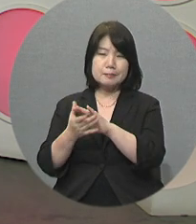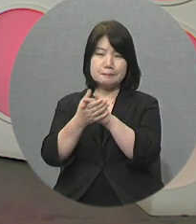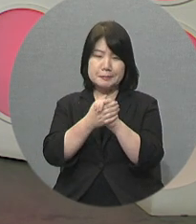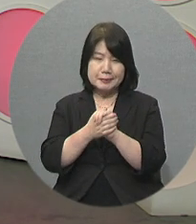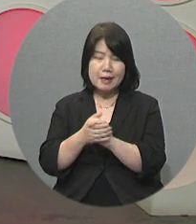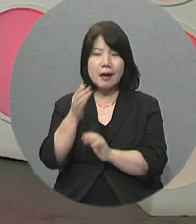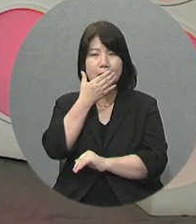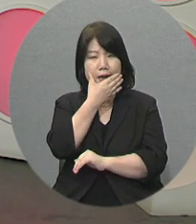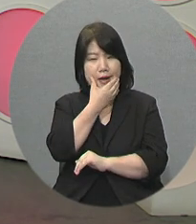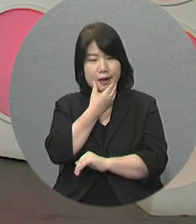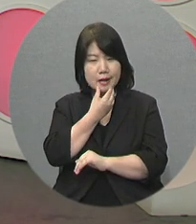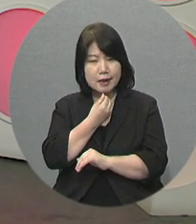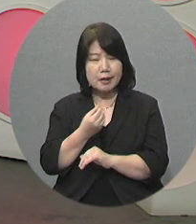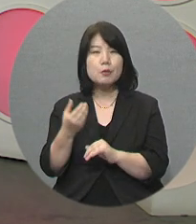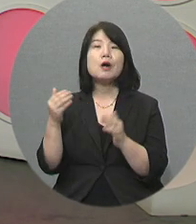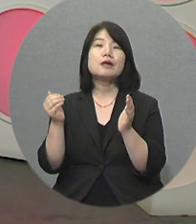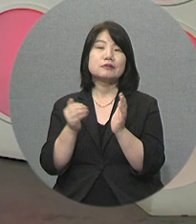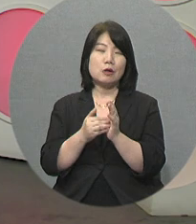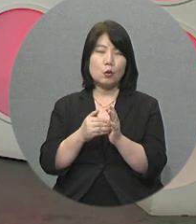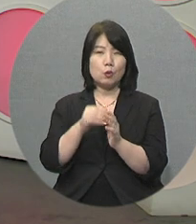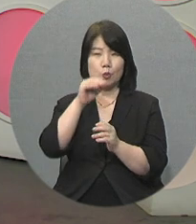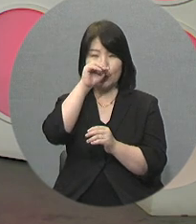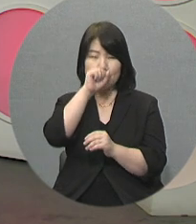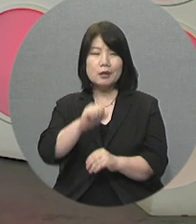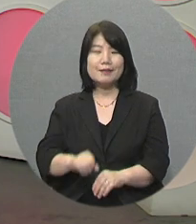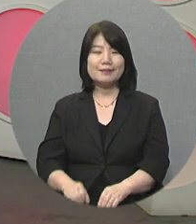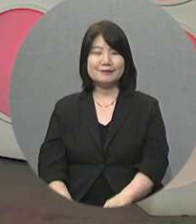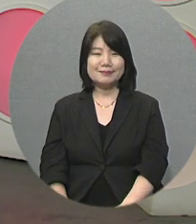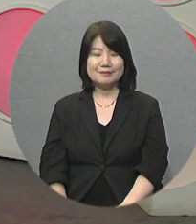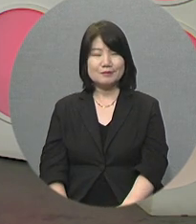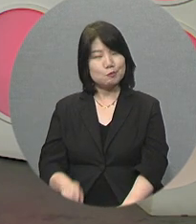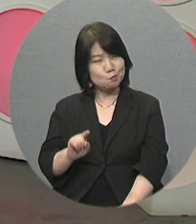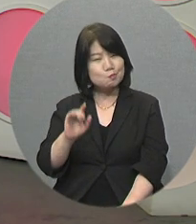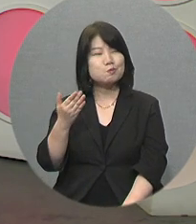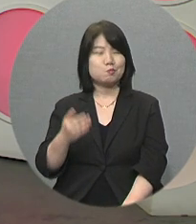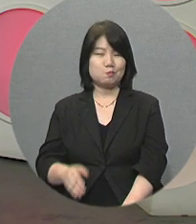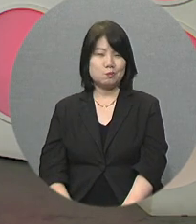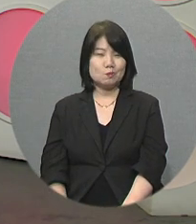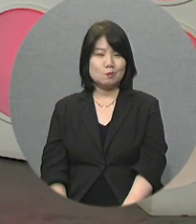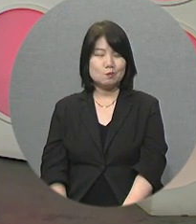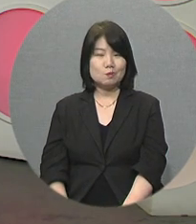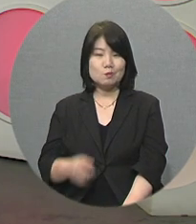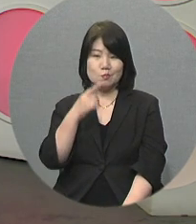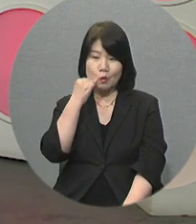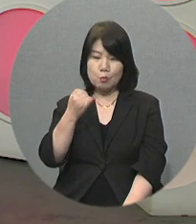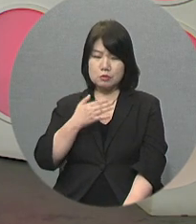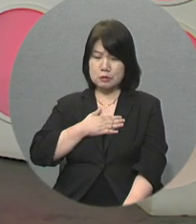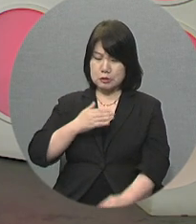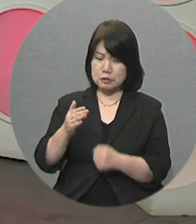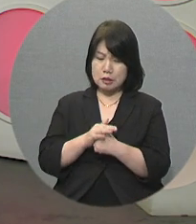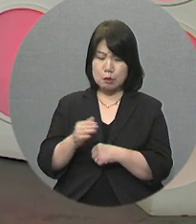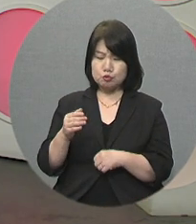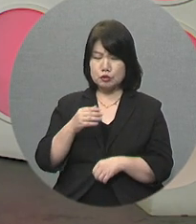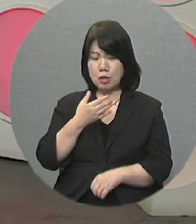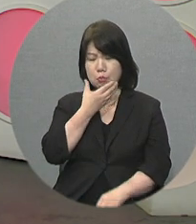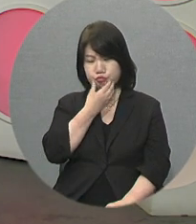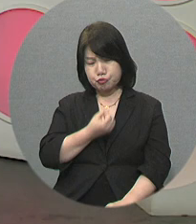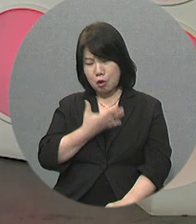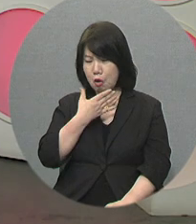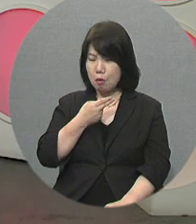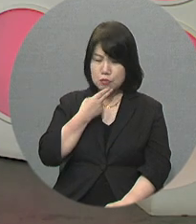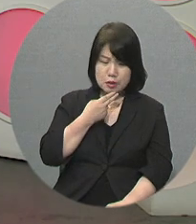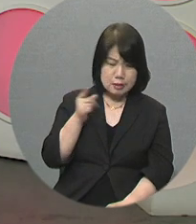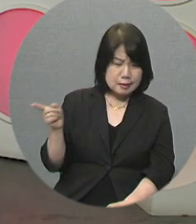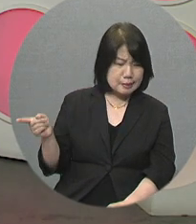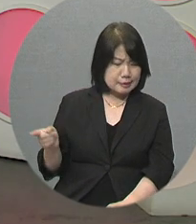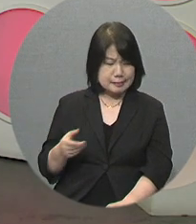해피엔딩으로 끝난 거잖아요, 영화가. 사연이. 그렇죠. 그럼 되는 거야. 엄마가 나 때문에 불행한가. 그렇죠. 이렇게